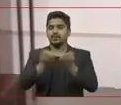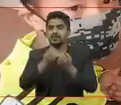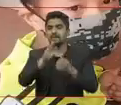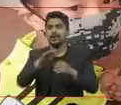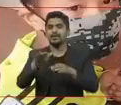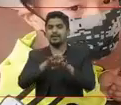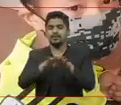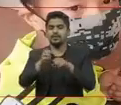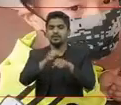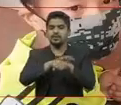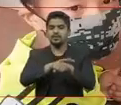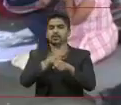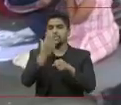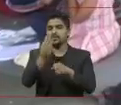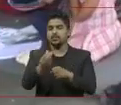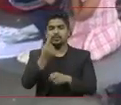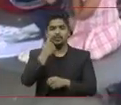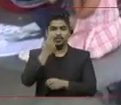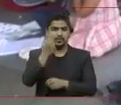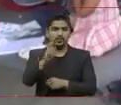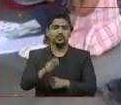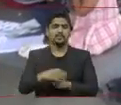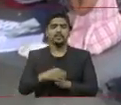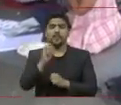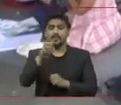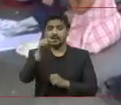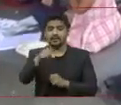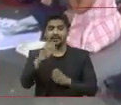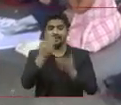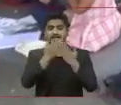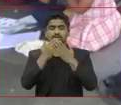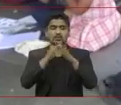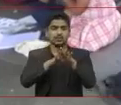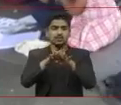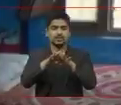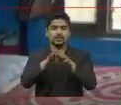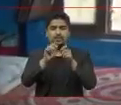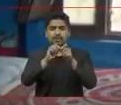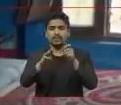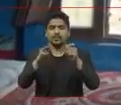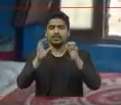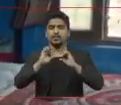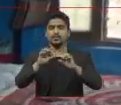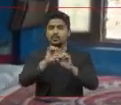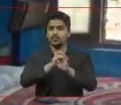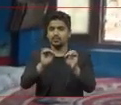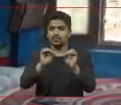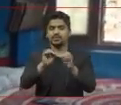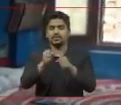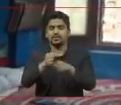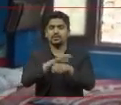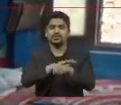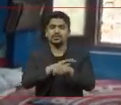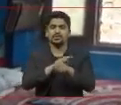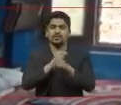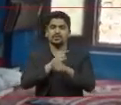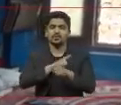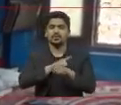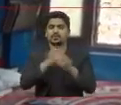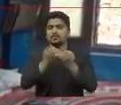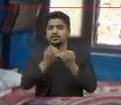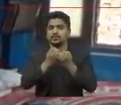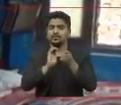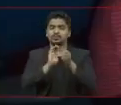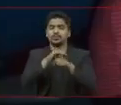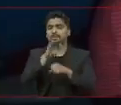बालबालिकामा सङ्क्रमण कम देखिएको थियो। तर अहिले विद्यालयहरूमा मापदण्डको पालना नगरिँदा सङ्क्रमण डरलाग्दो गरी बढेको